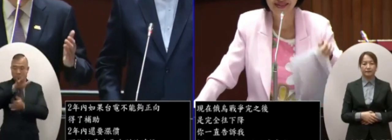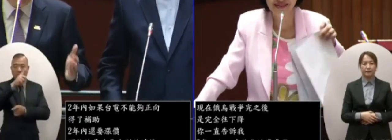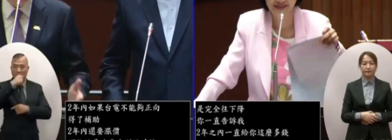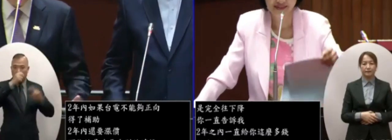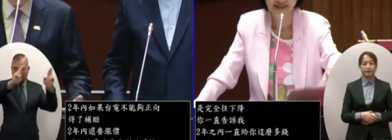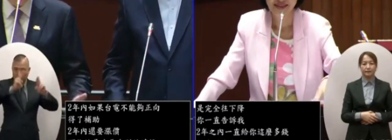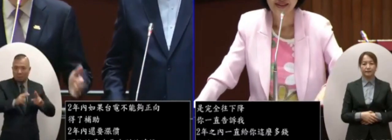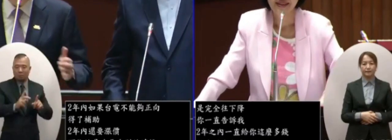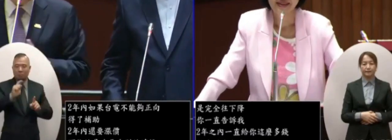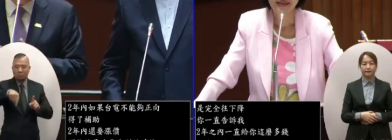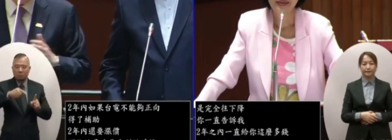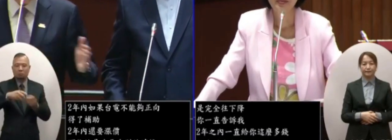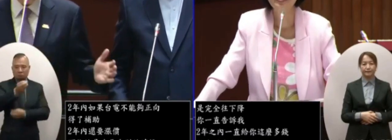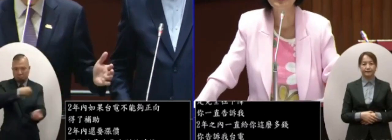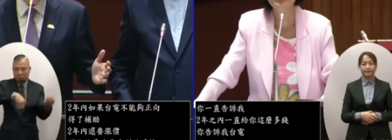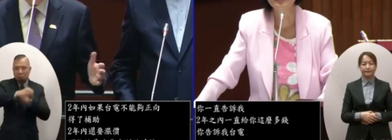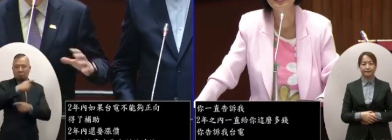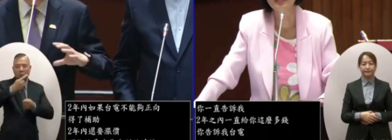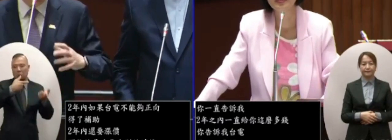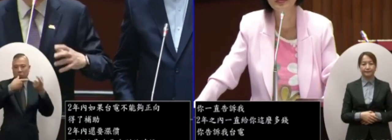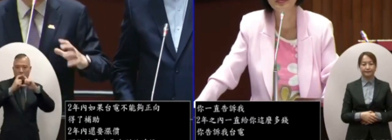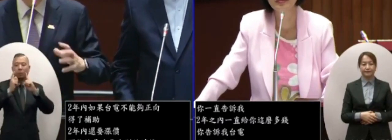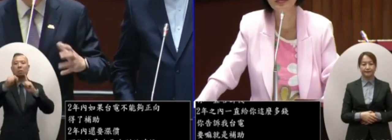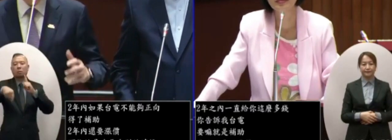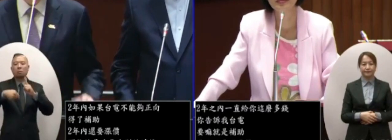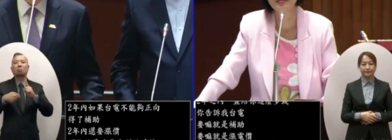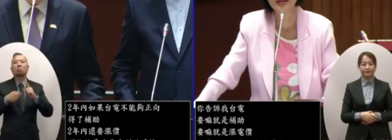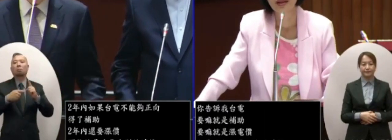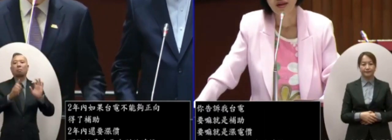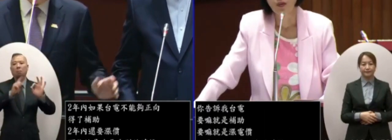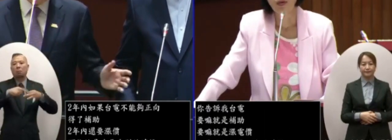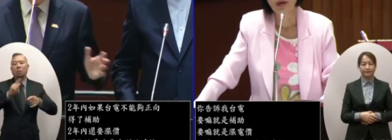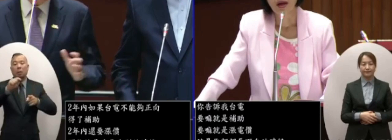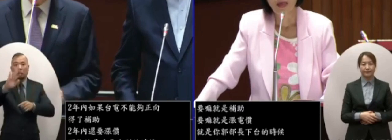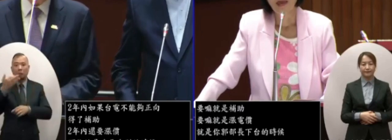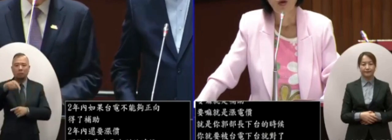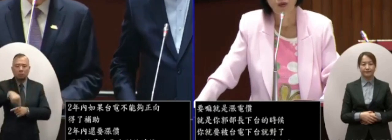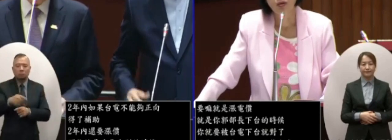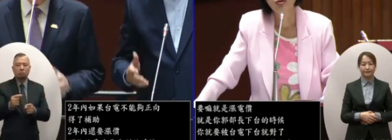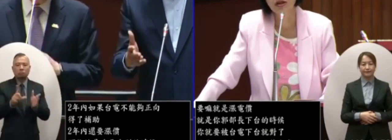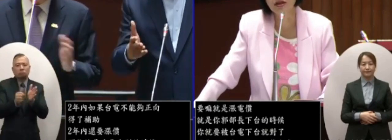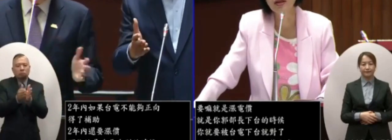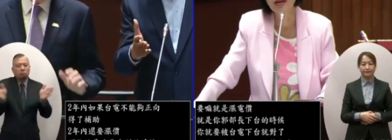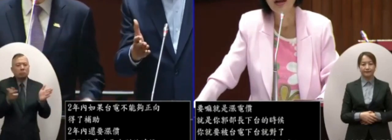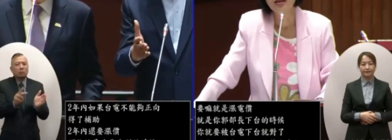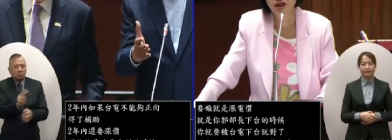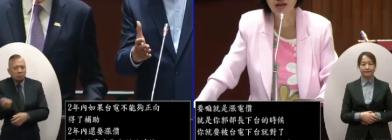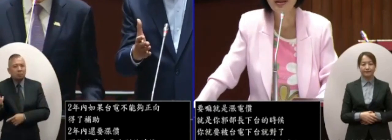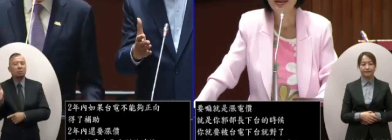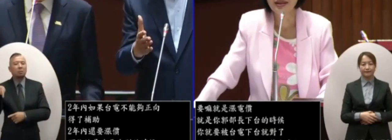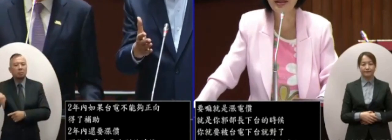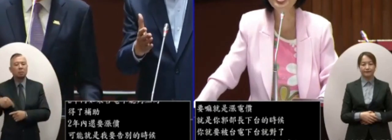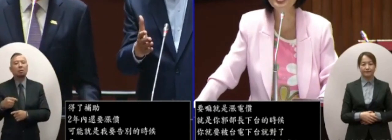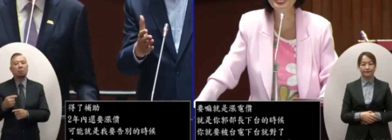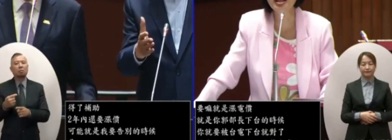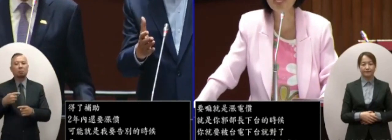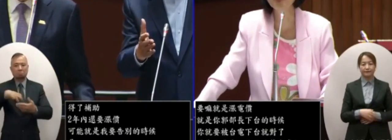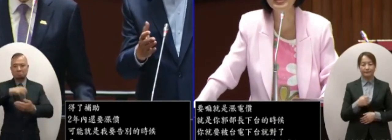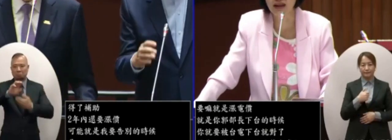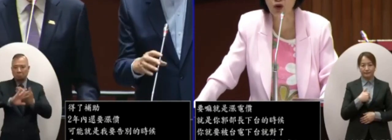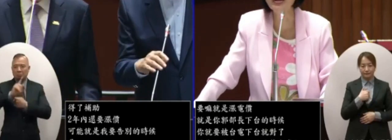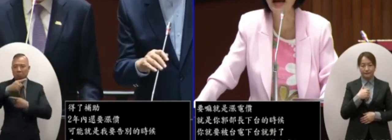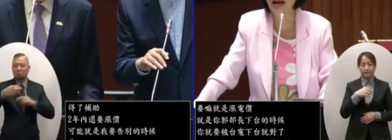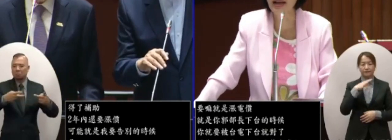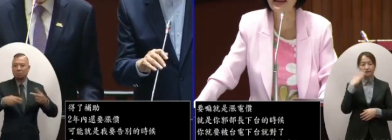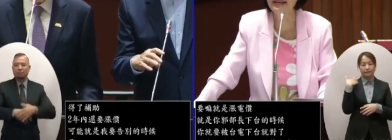那健全的过程当中总有一段要调整期，现在我们尽量在调整，内外部都要调整。 其实立健部长都想要让